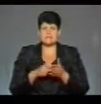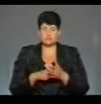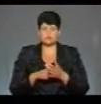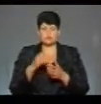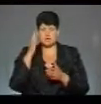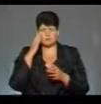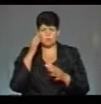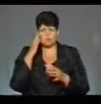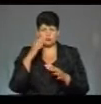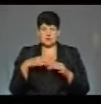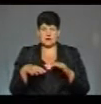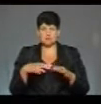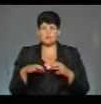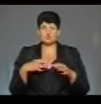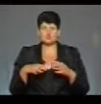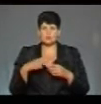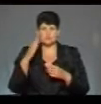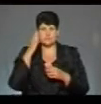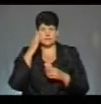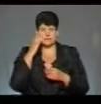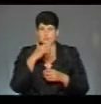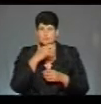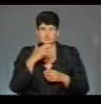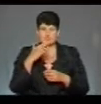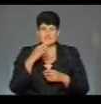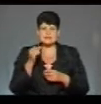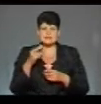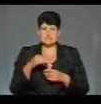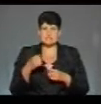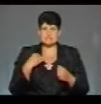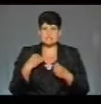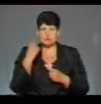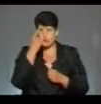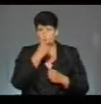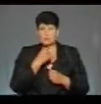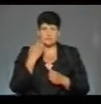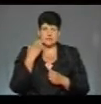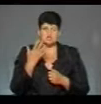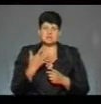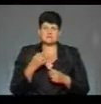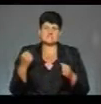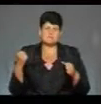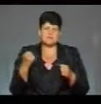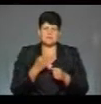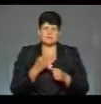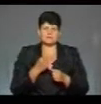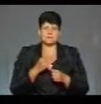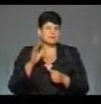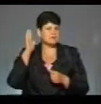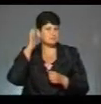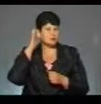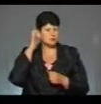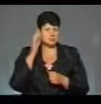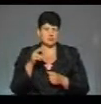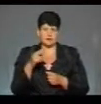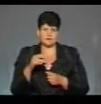травму, струс головного мозку, множинні садна і забої обличчя, забійна рана тім'яно-потиличної